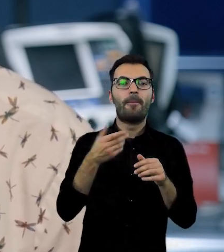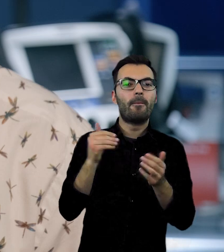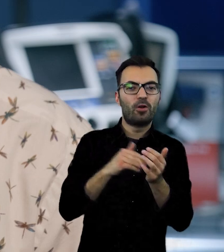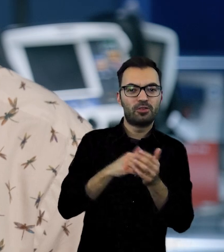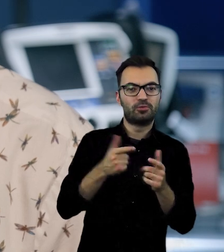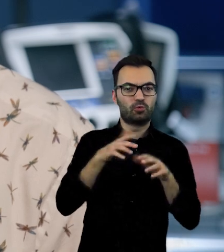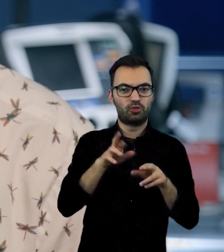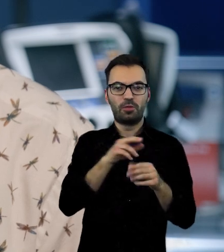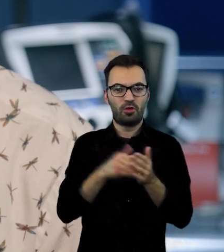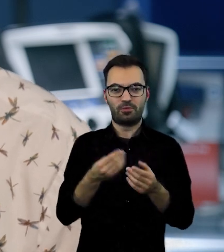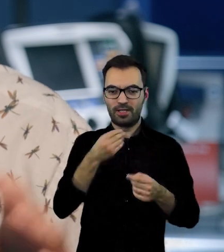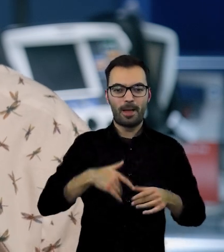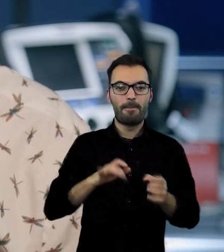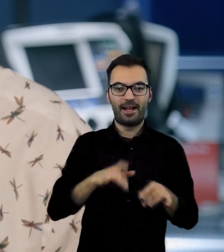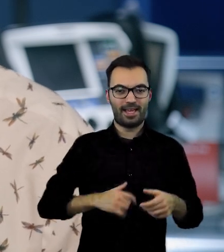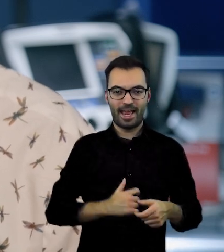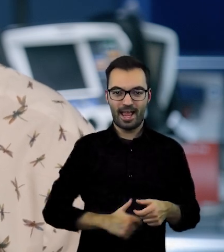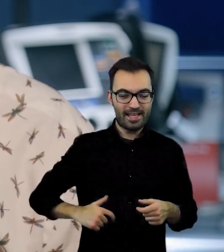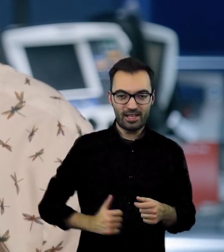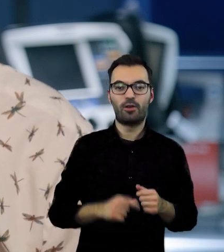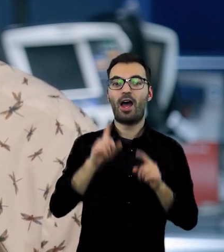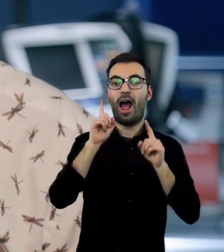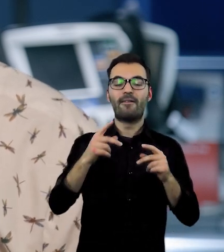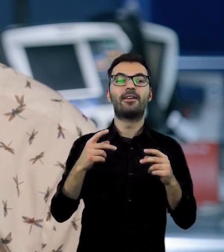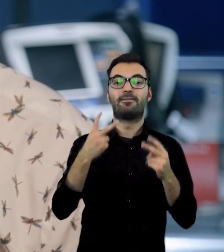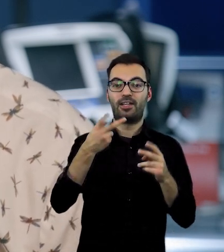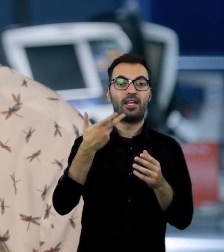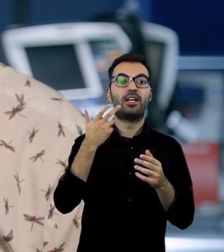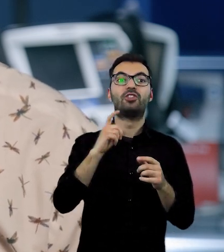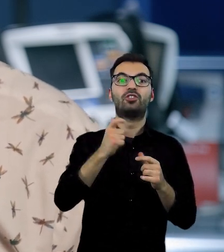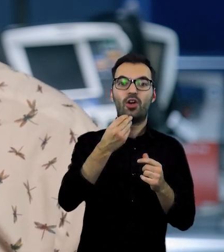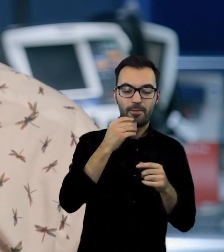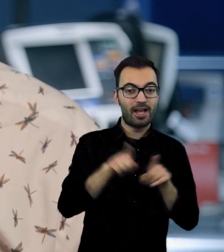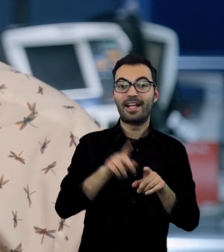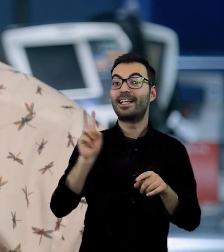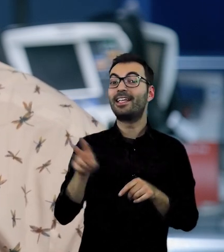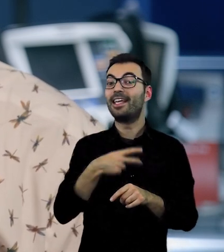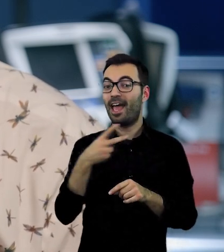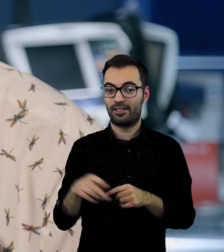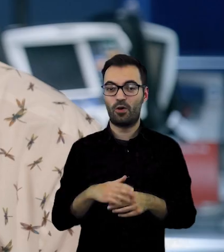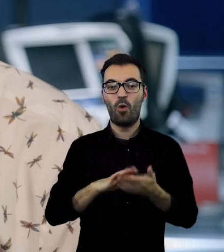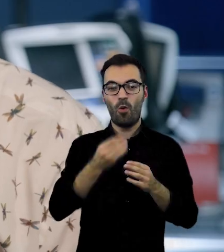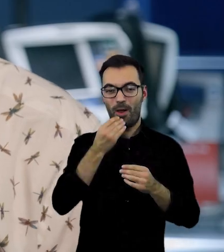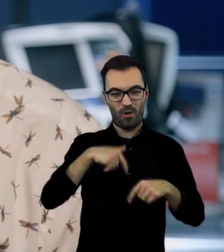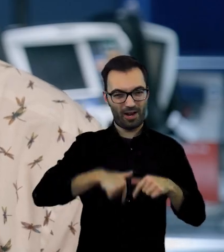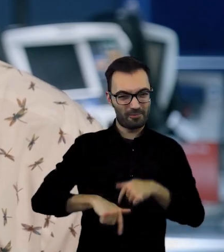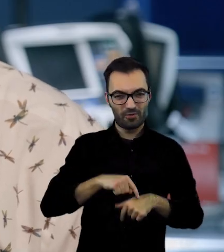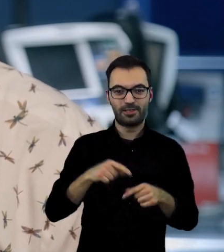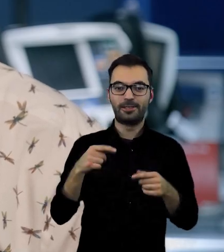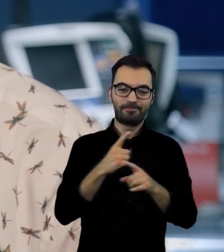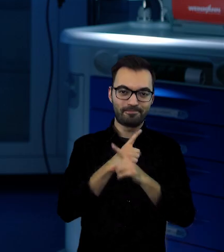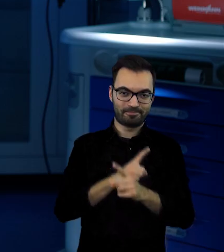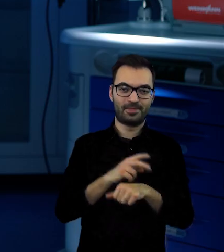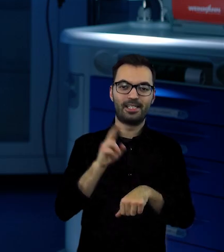czy produkty pełnoziarniste. Warto je jednak jeść, ponieważ zawierają one także substancje niezbędne naszym bakteriom